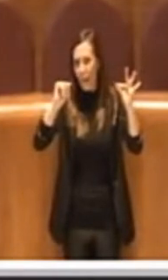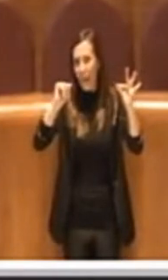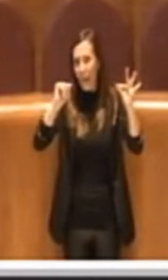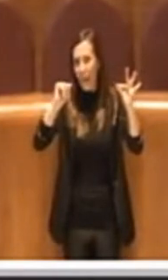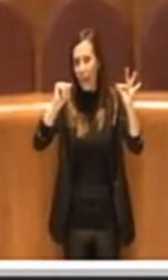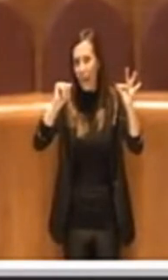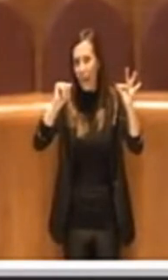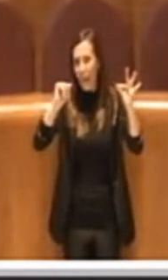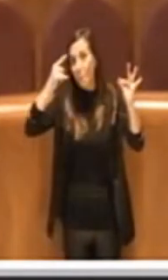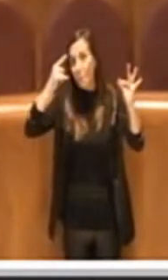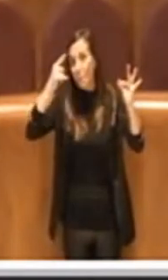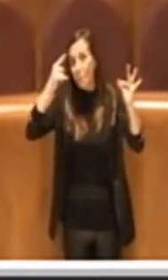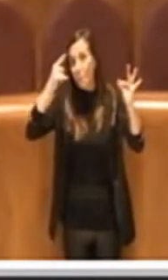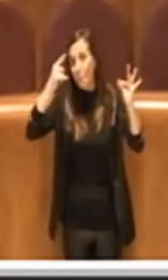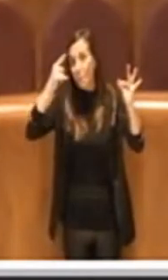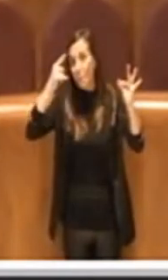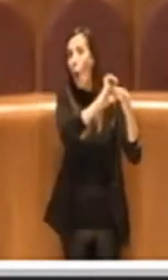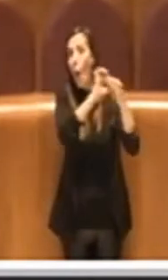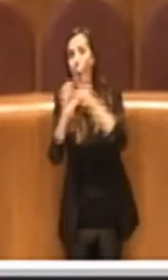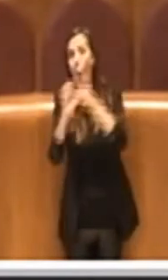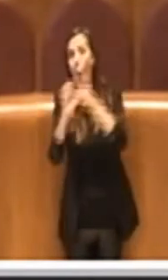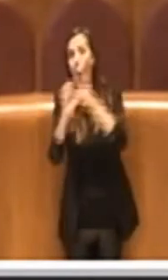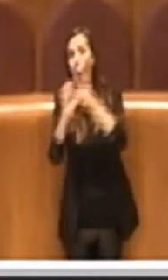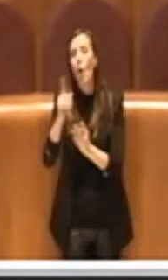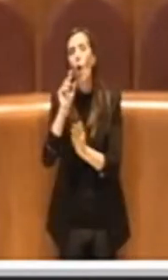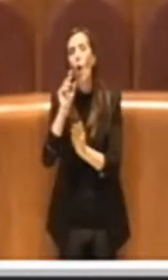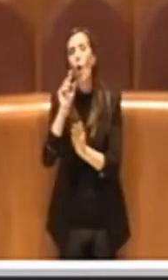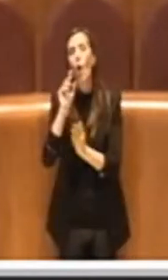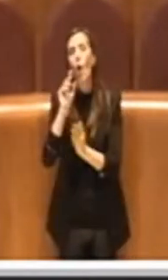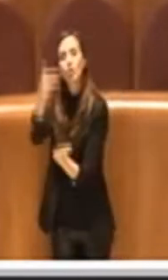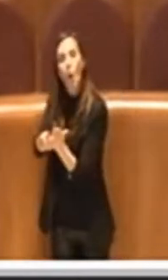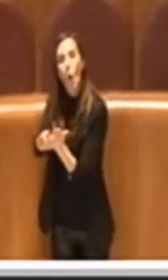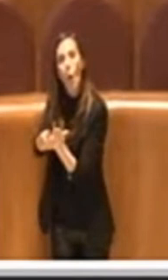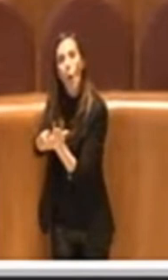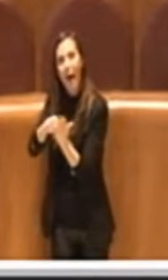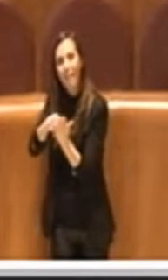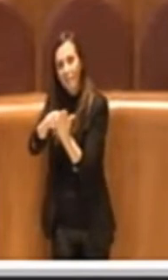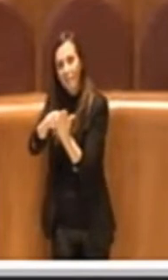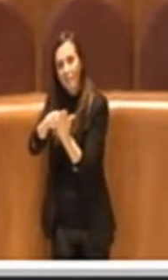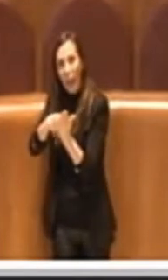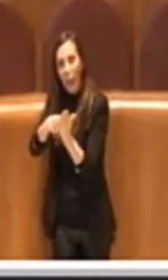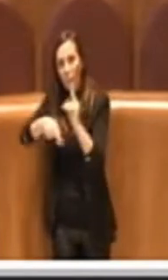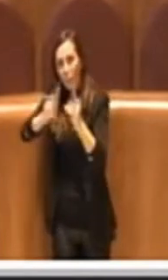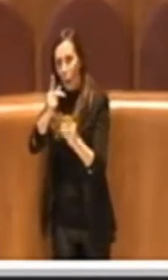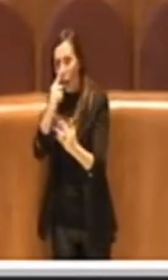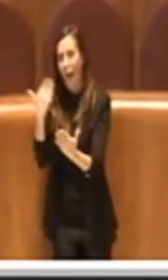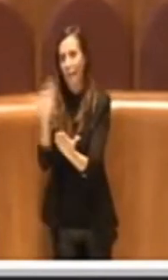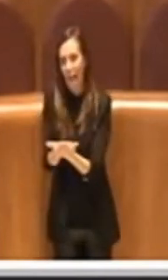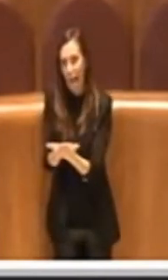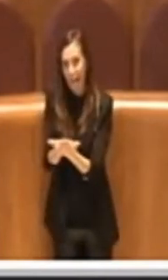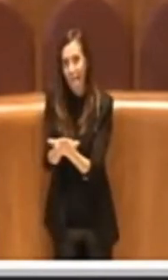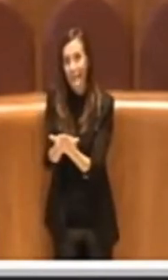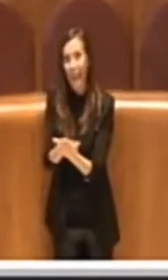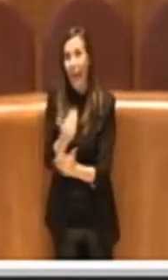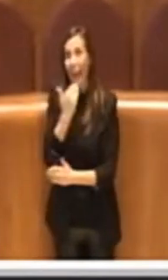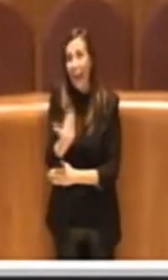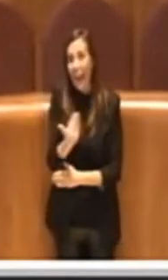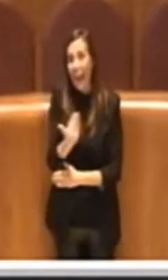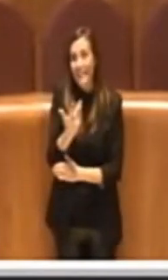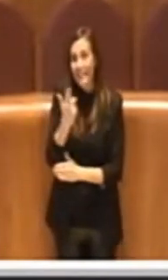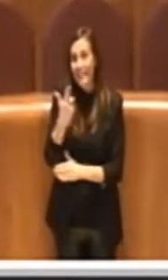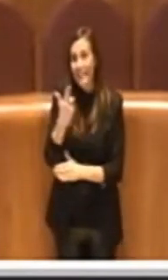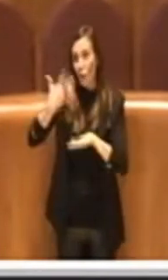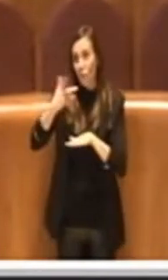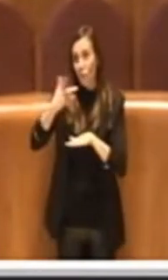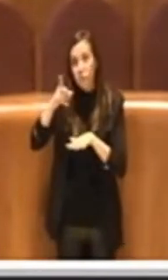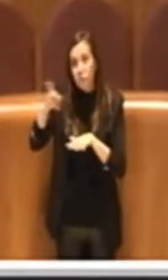per poi fare le domande. Quindi grazie in questo caso alla Polizia Locale per le migliorie che ha voluto proporre e che